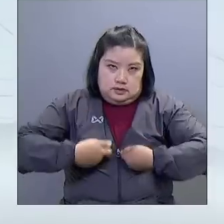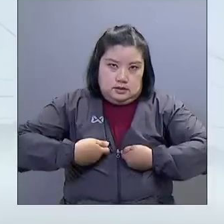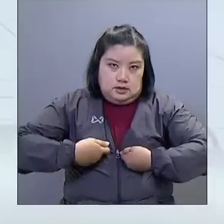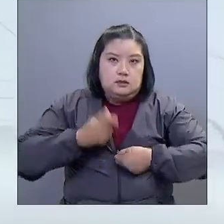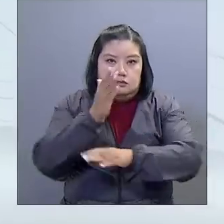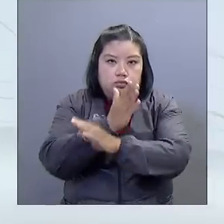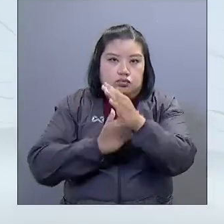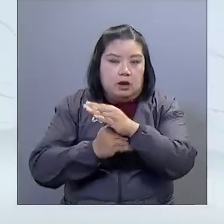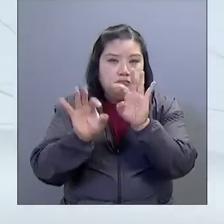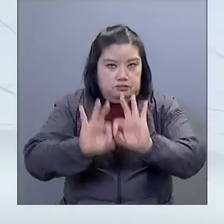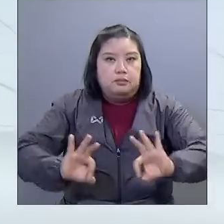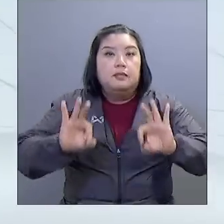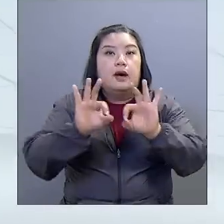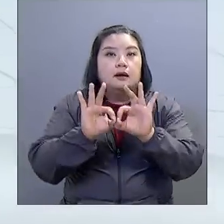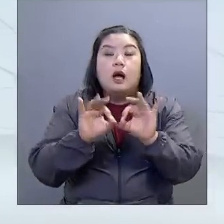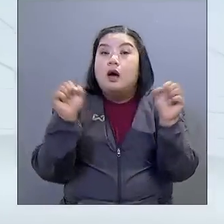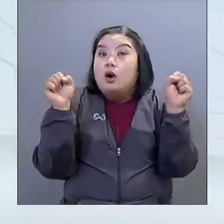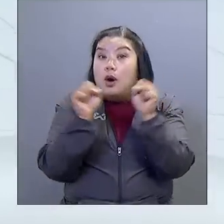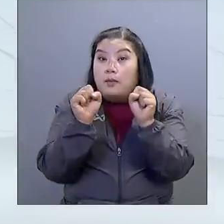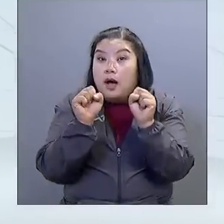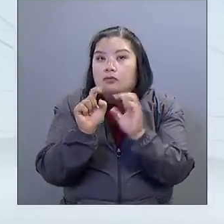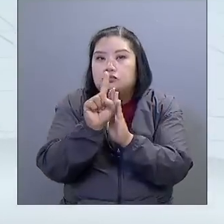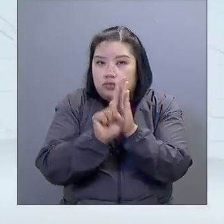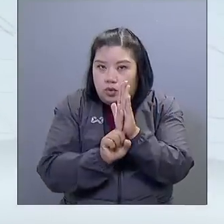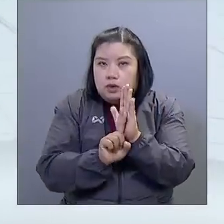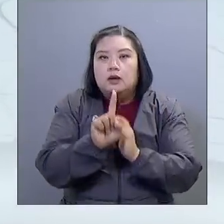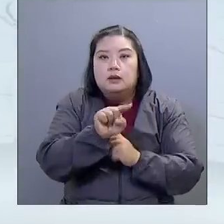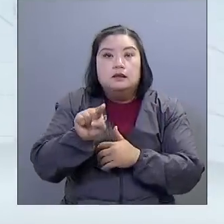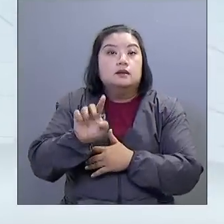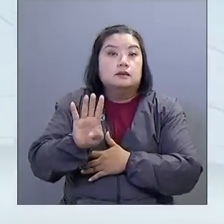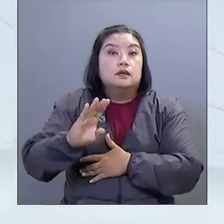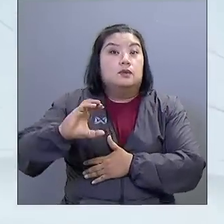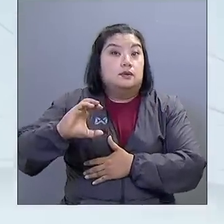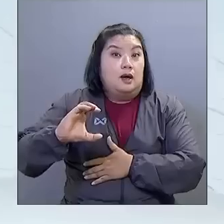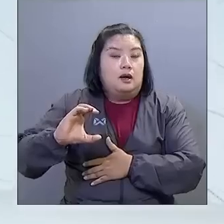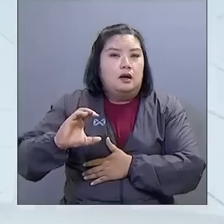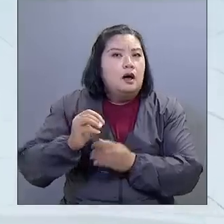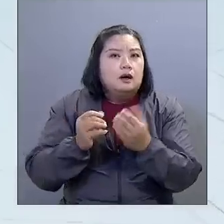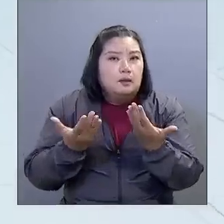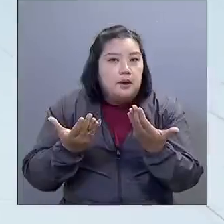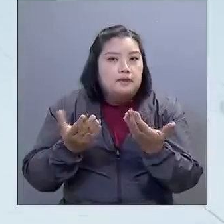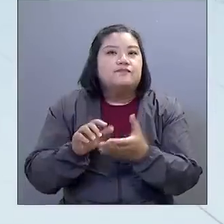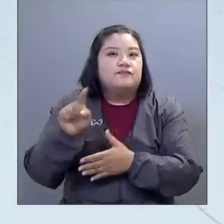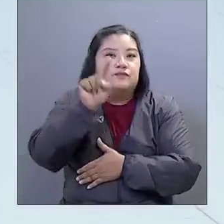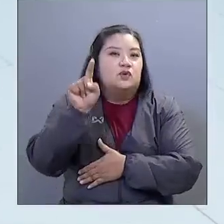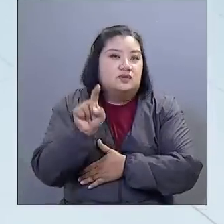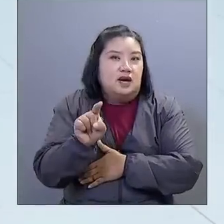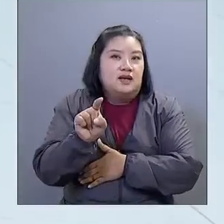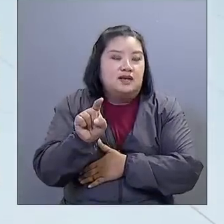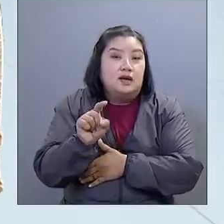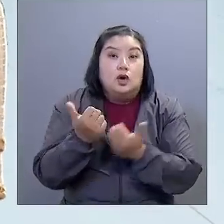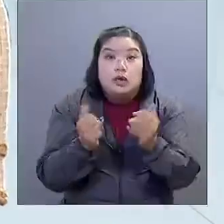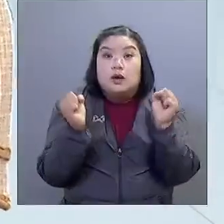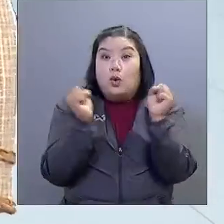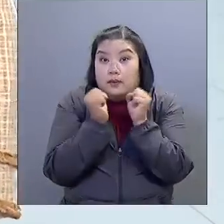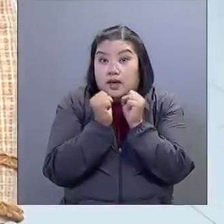ไม่น้อยเลยค่ะเพราะว่าอุณหภูมินั้นจะยังคงลดลงมาได้อีก 1-4 องศานะคะสำหรับสาเหตุนั้นก็เป็นเพราะว่าตอนนี้นะคะมวลอากาศ